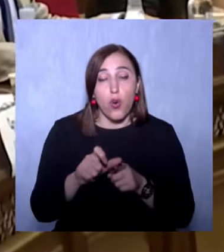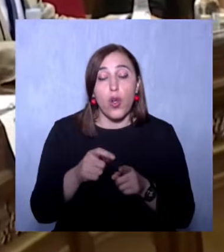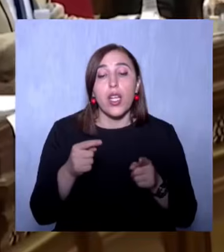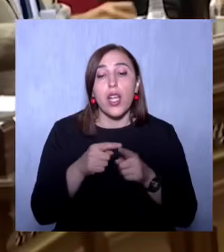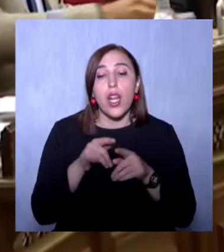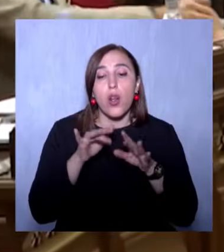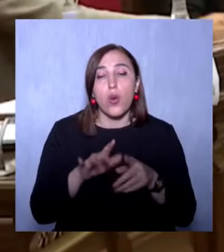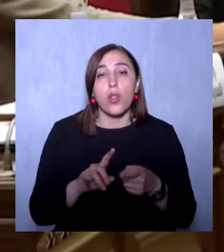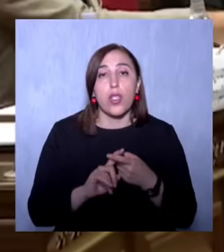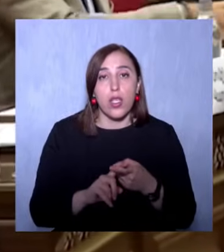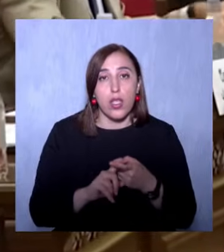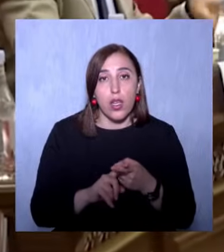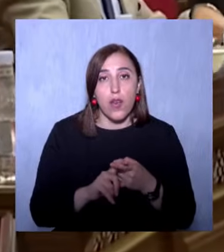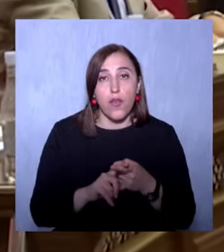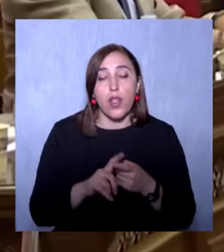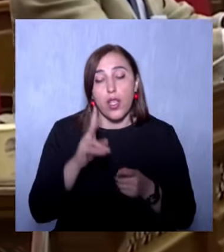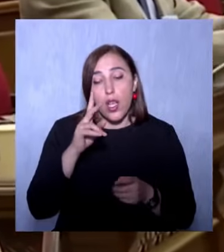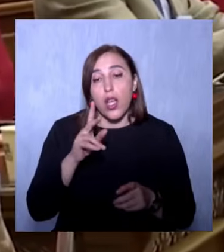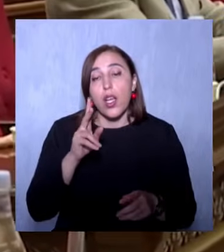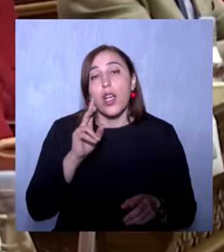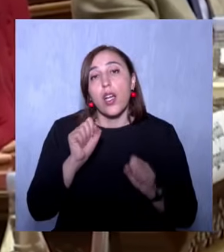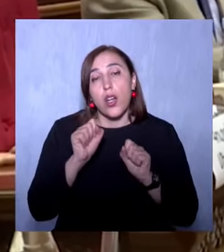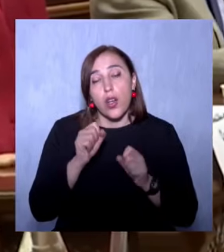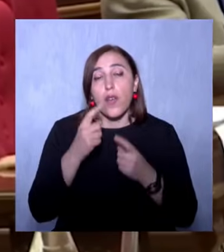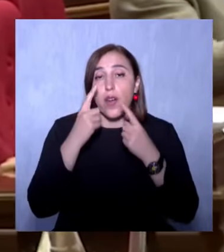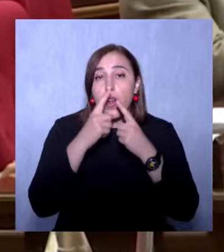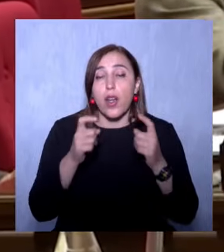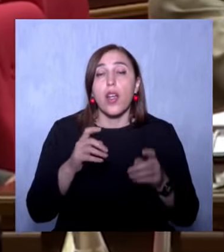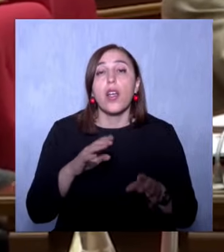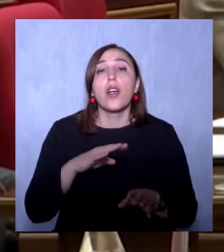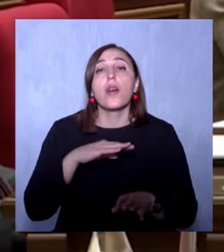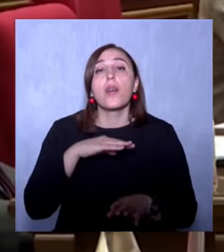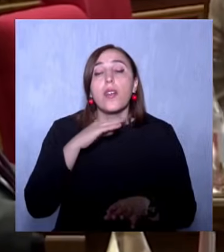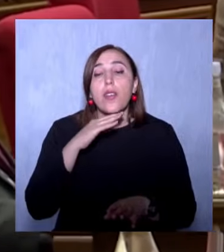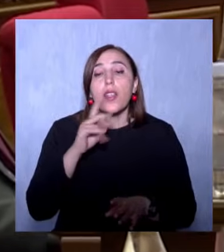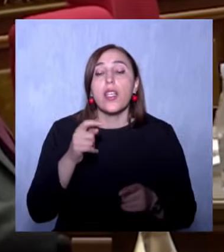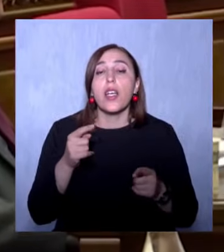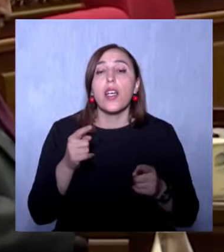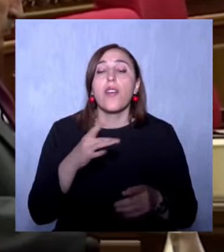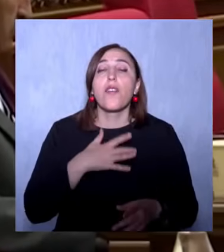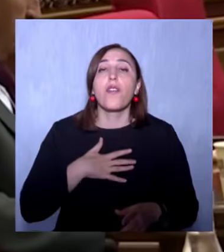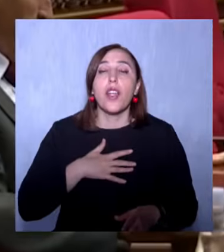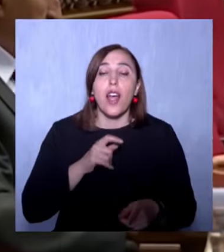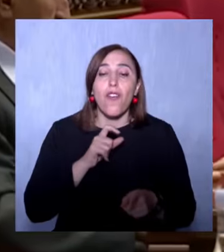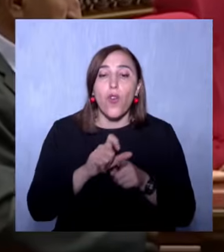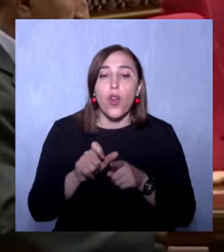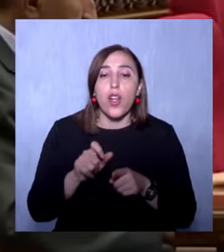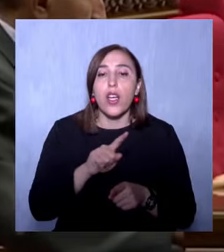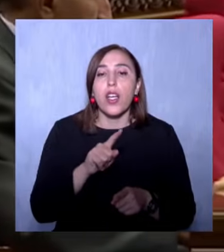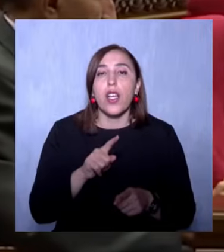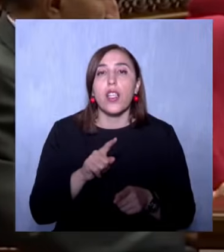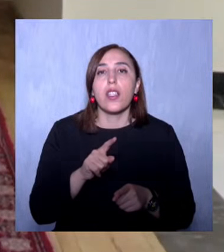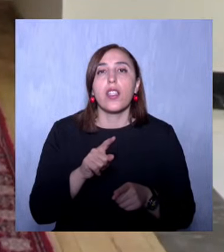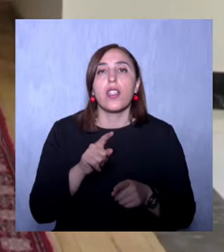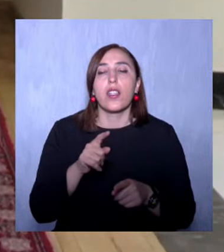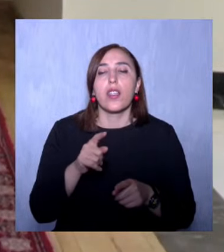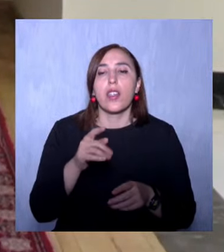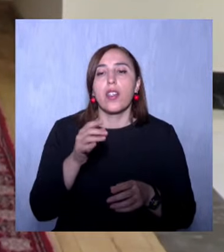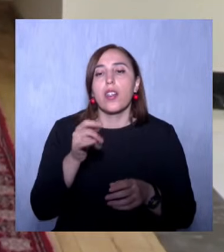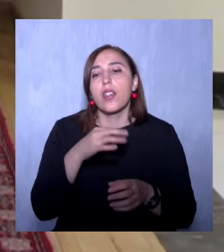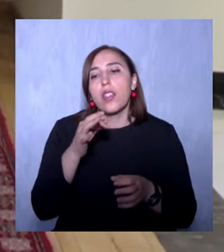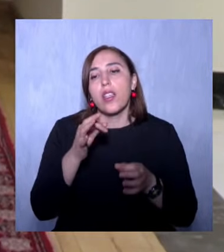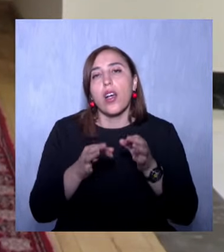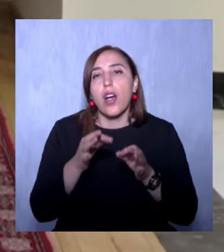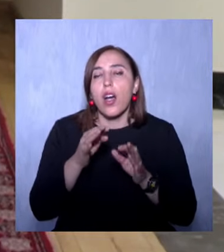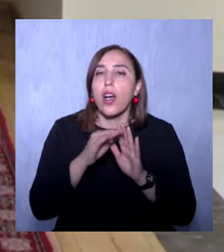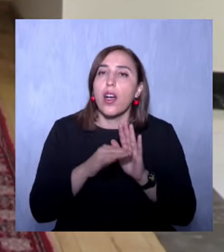գործի առնչությամբ։ Իշխանությունը կոչ է արել դադարեցնել վիրավորանքը քրեականացնող հակասահմանադրական օրենսդրության կիրառումը։ Մենք